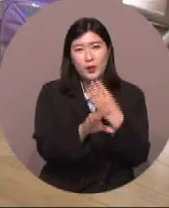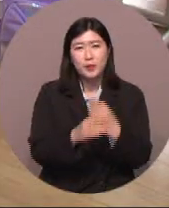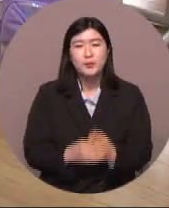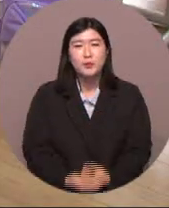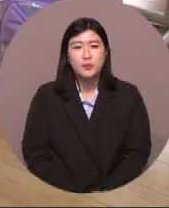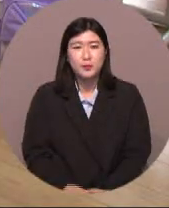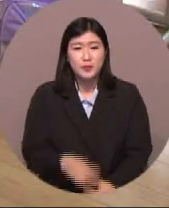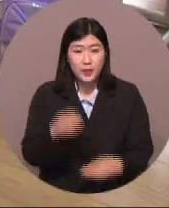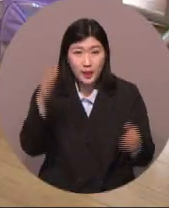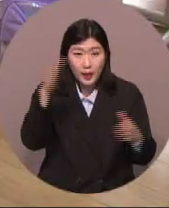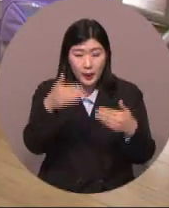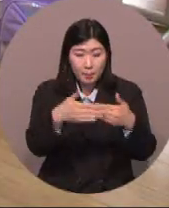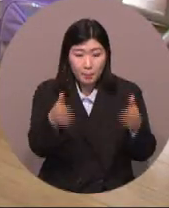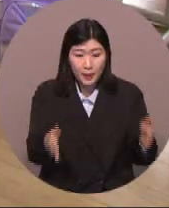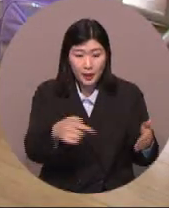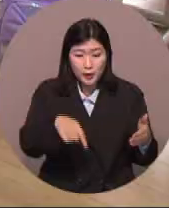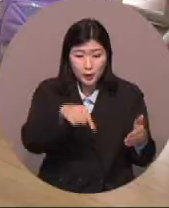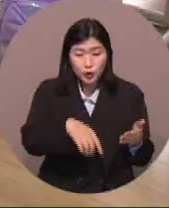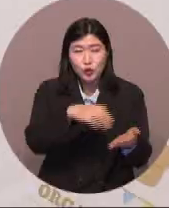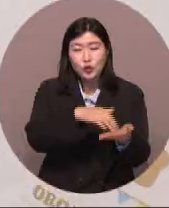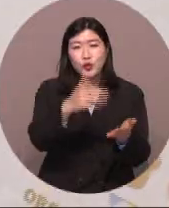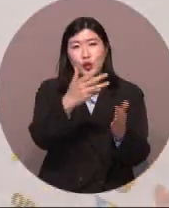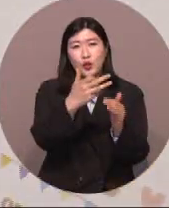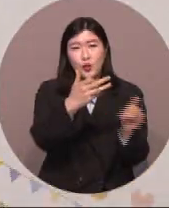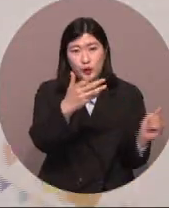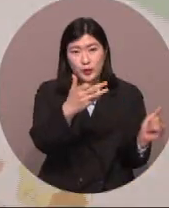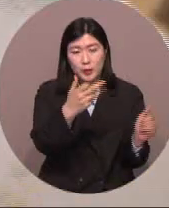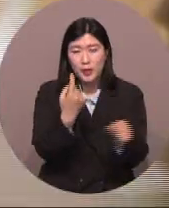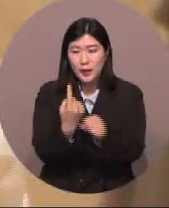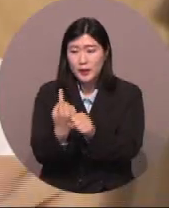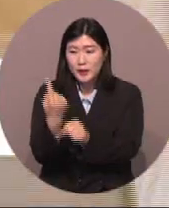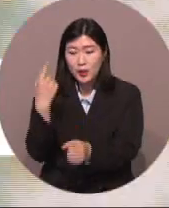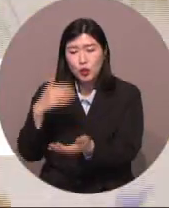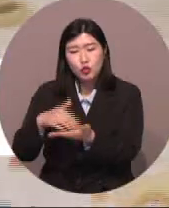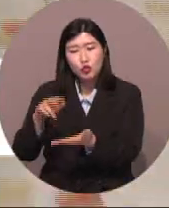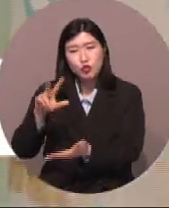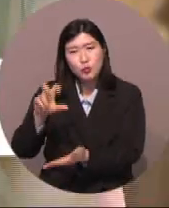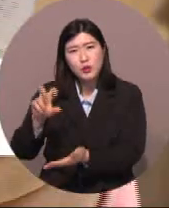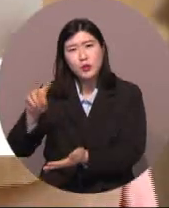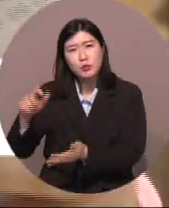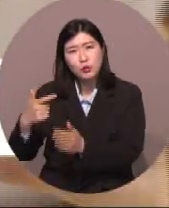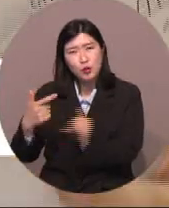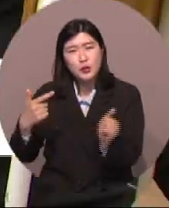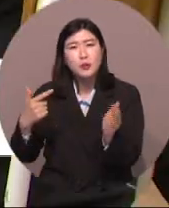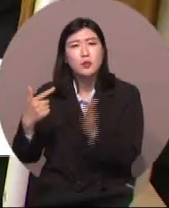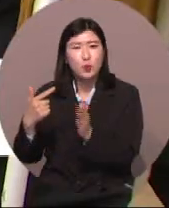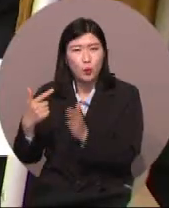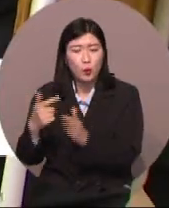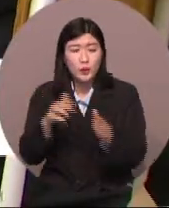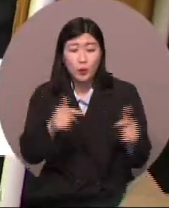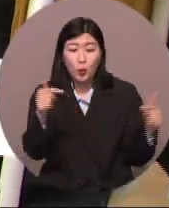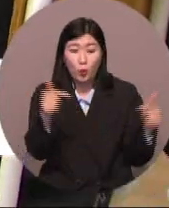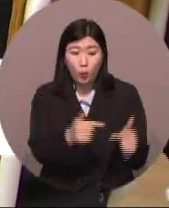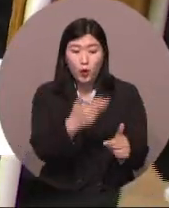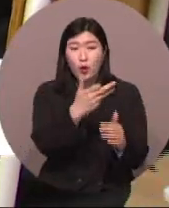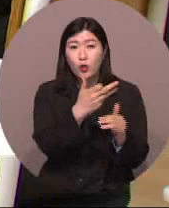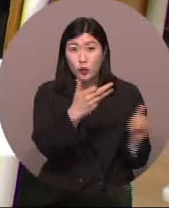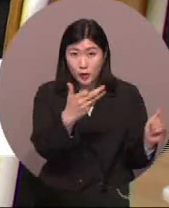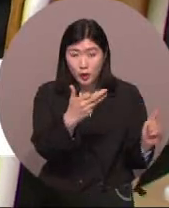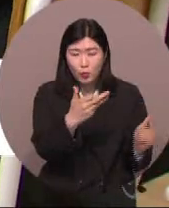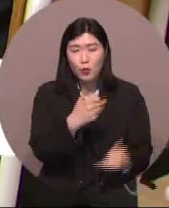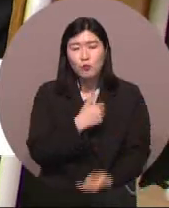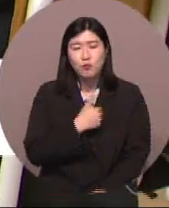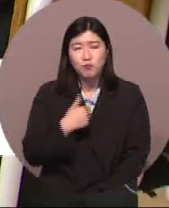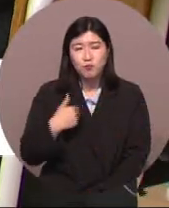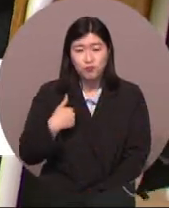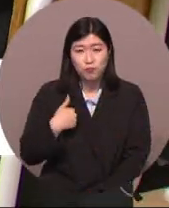이 학급 학생은 18명. 지난해까지만 해도 26명 학급에서 수업했던 교사는 학생 수가